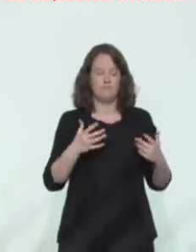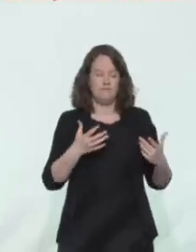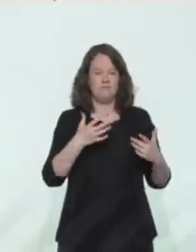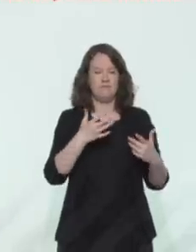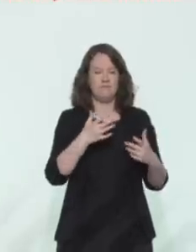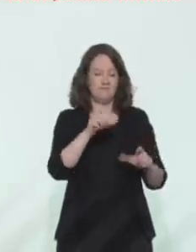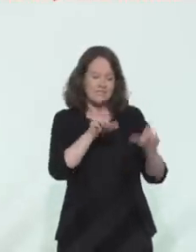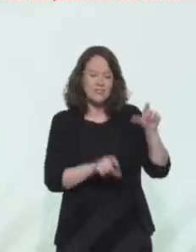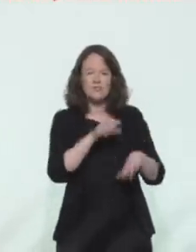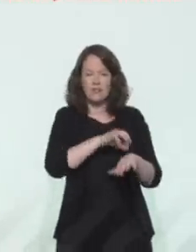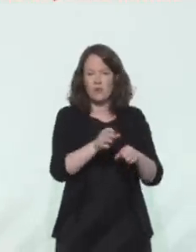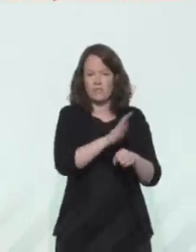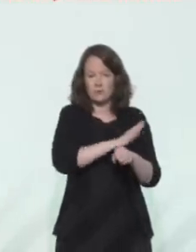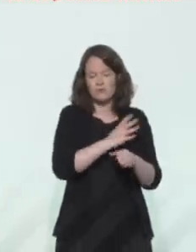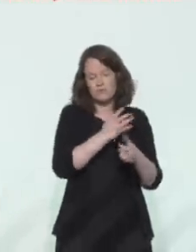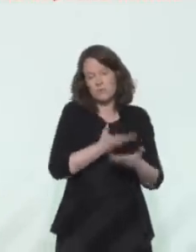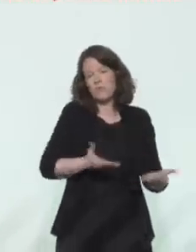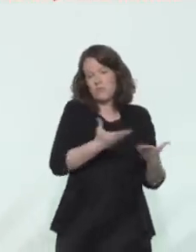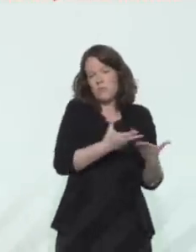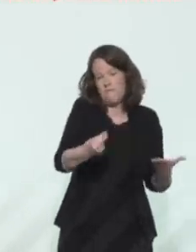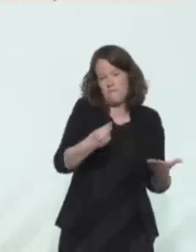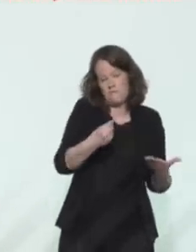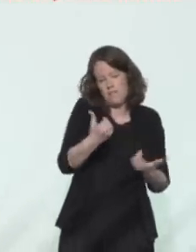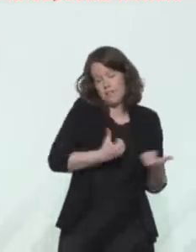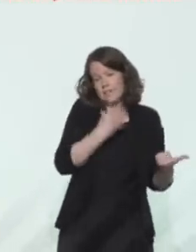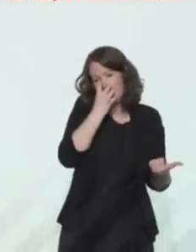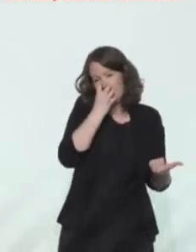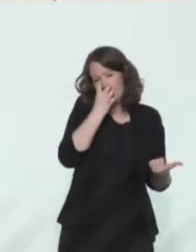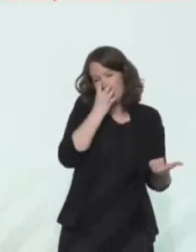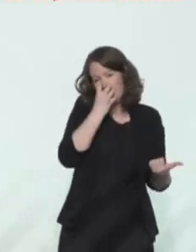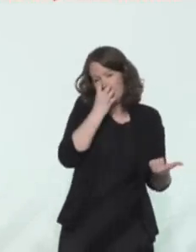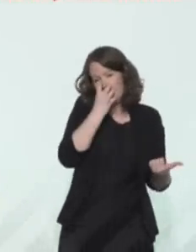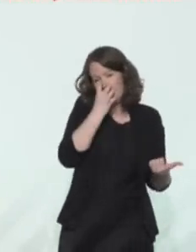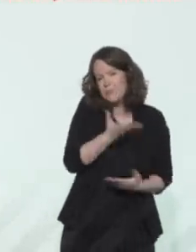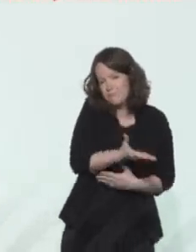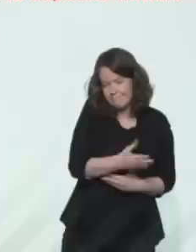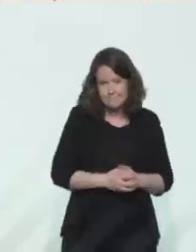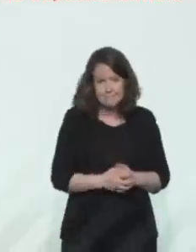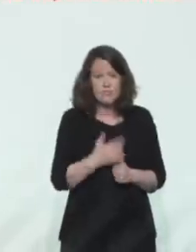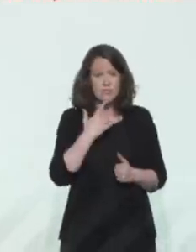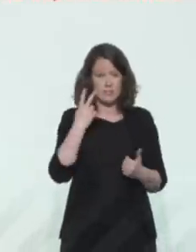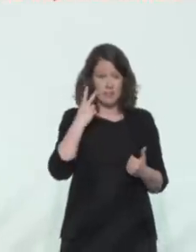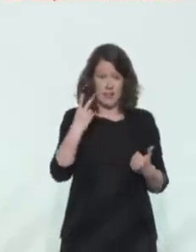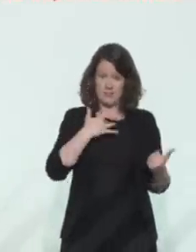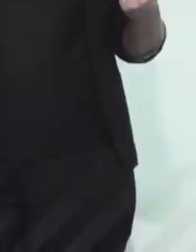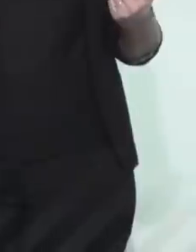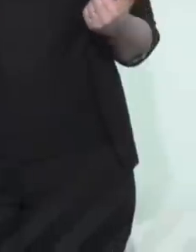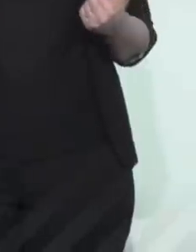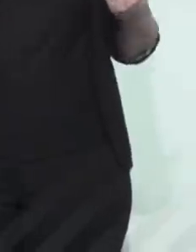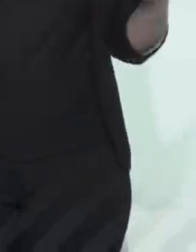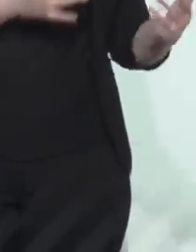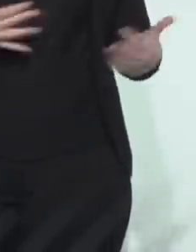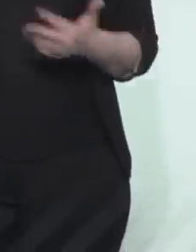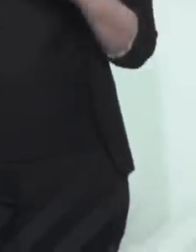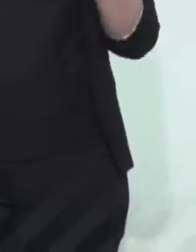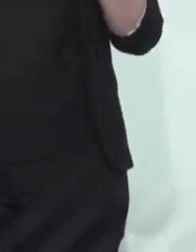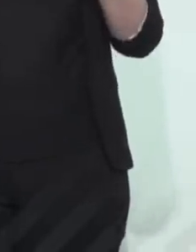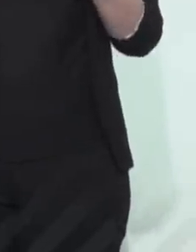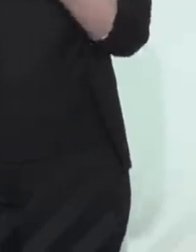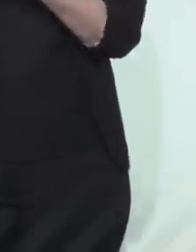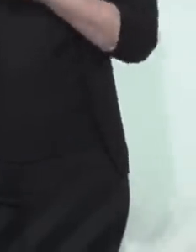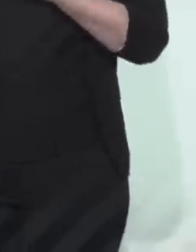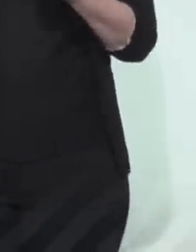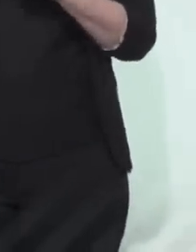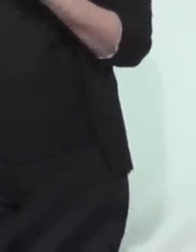de coronavirus. C'est un bon indicateur de la tension des réanimations. Ce qu'il faut que vous compreniez, c'est que tant qu'il